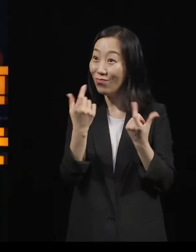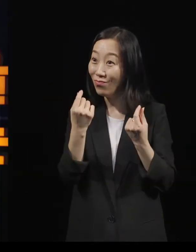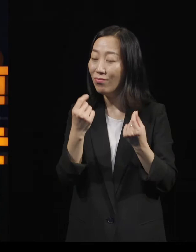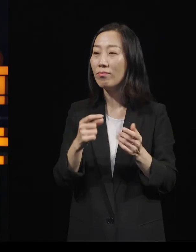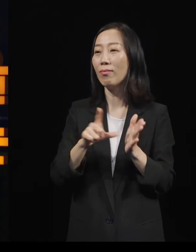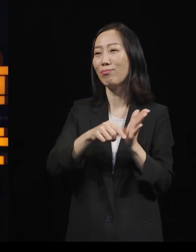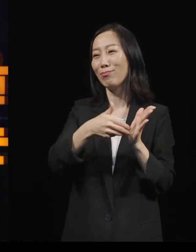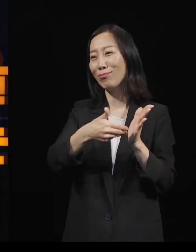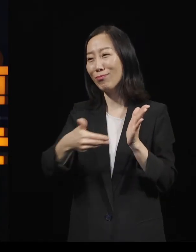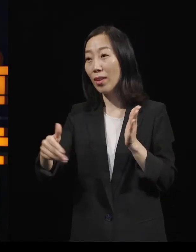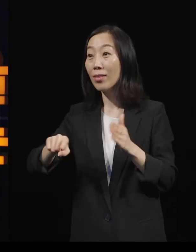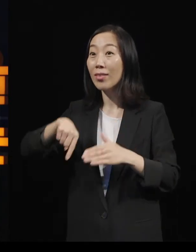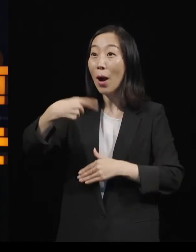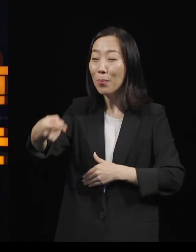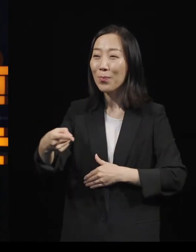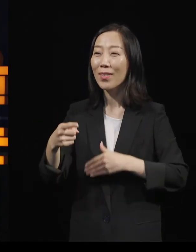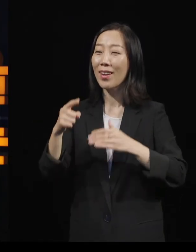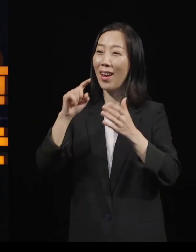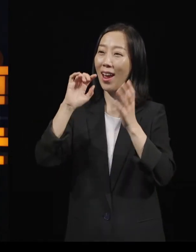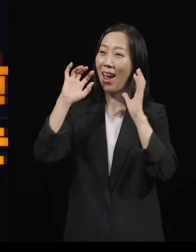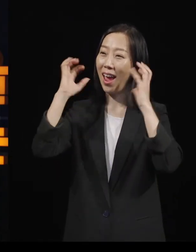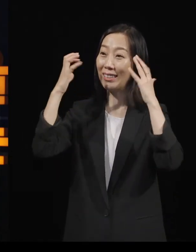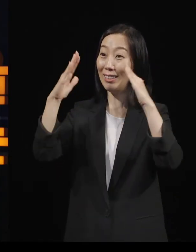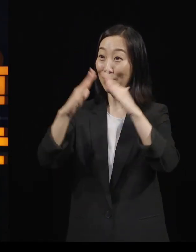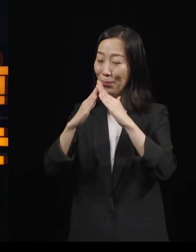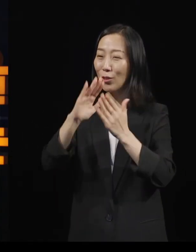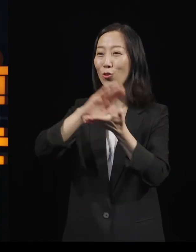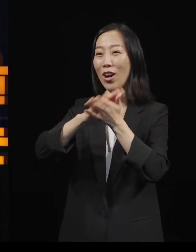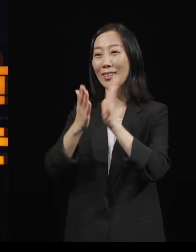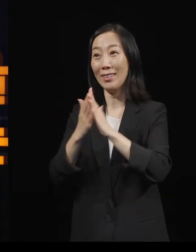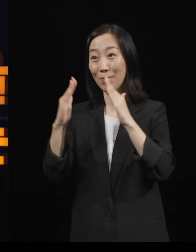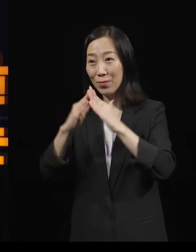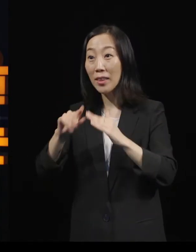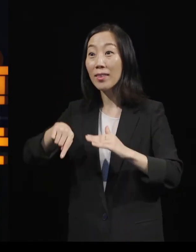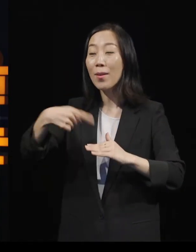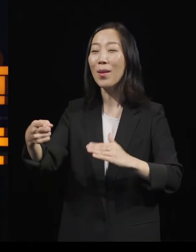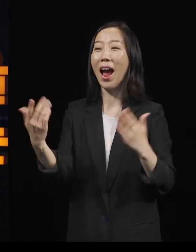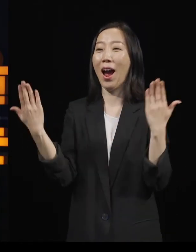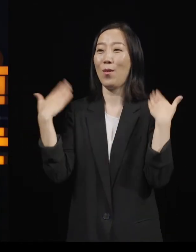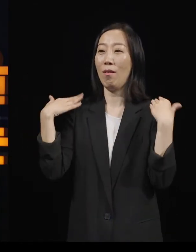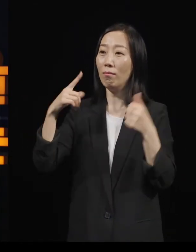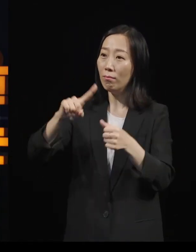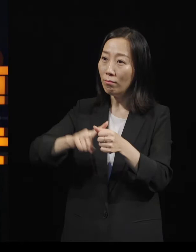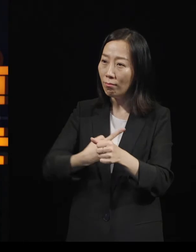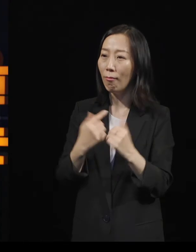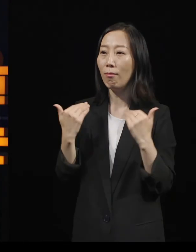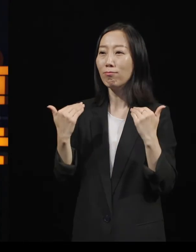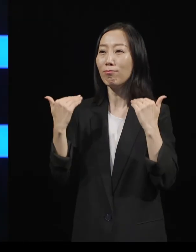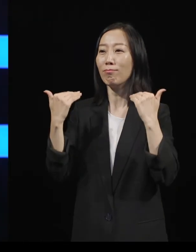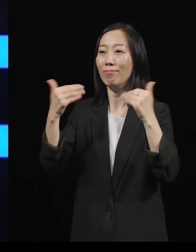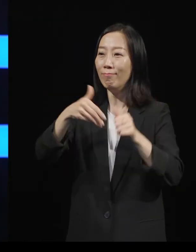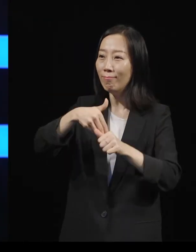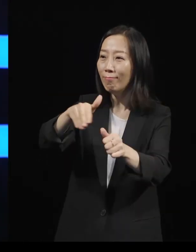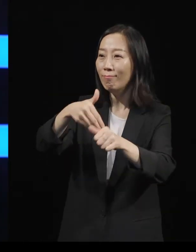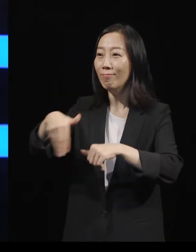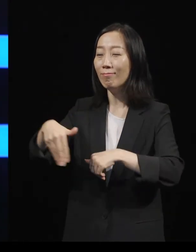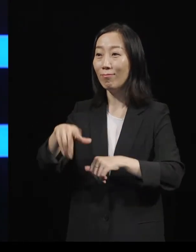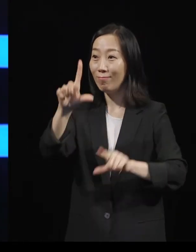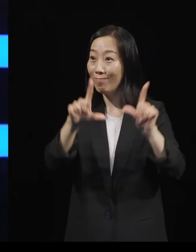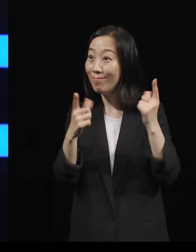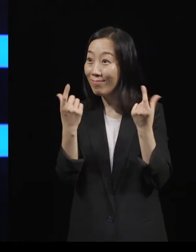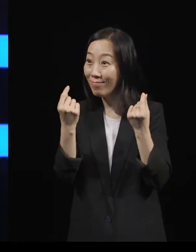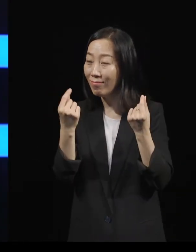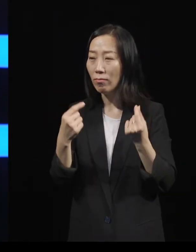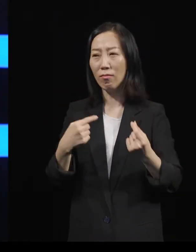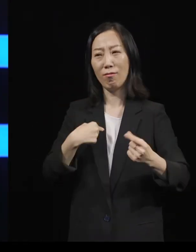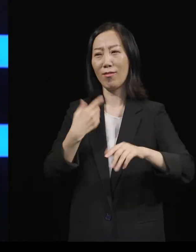시간이 흐르면서 어린이집, 유치원, 학교 자연스럽게 너무 당연히 가지요. 근데 저희